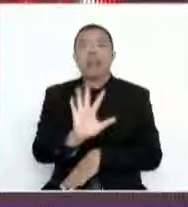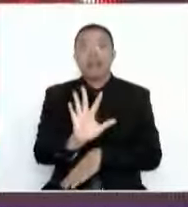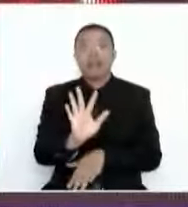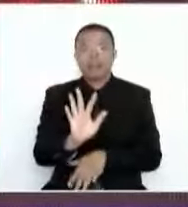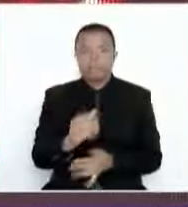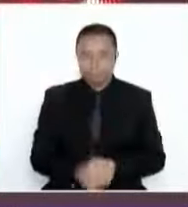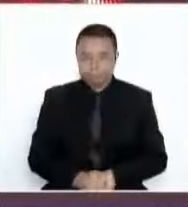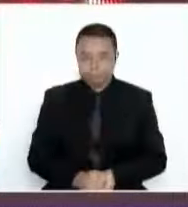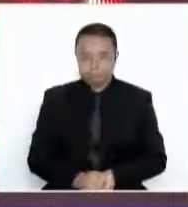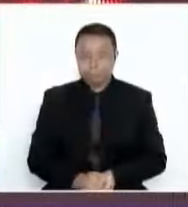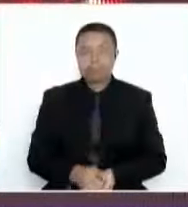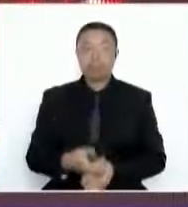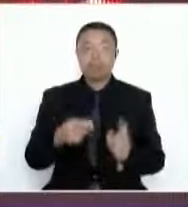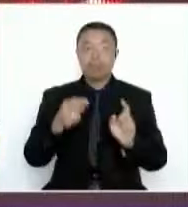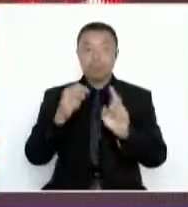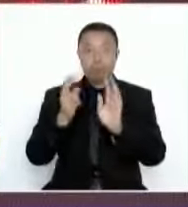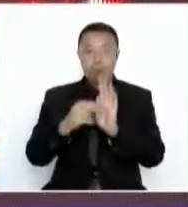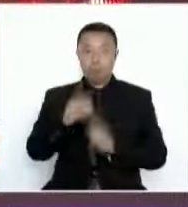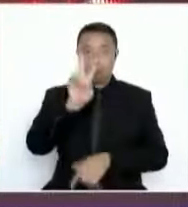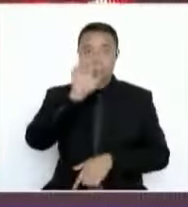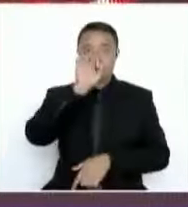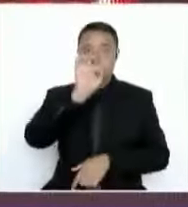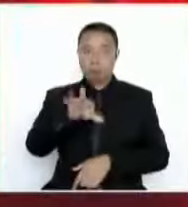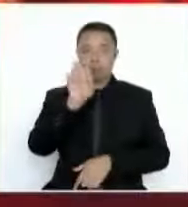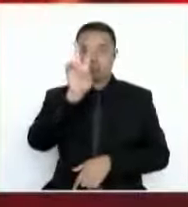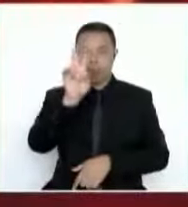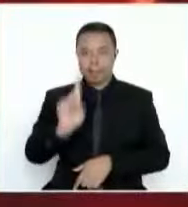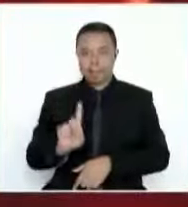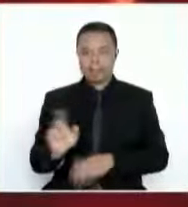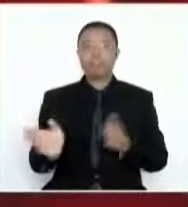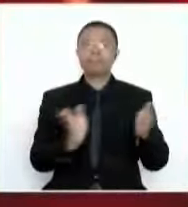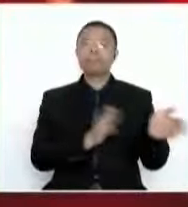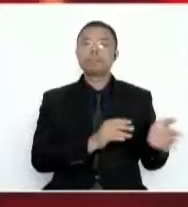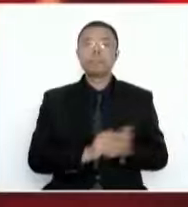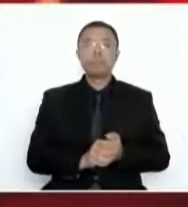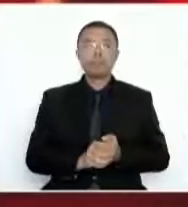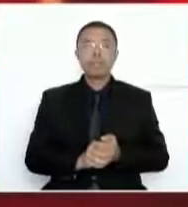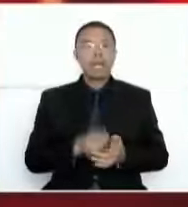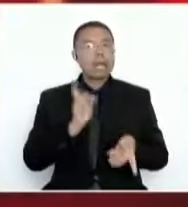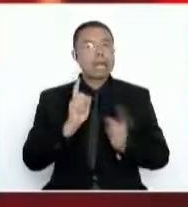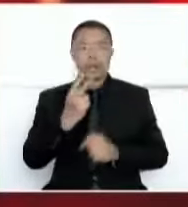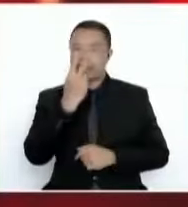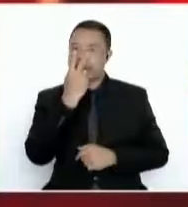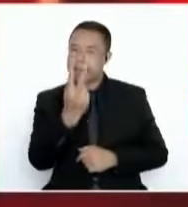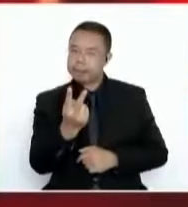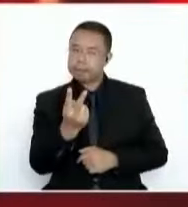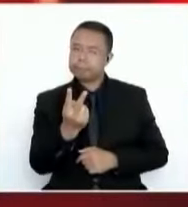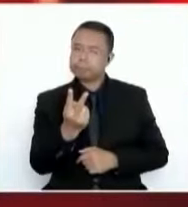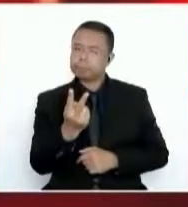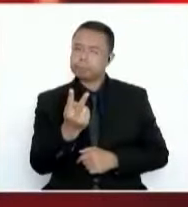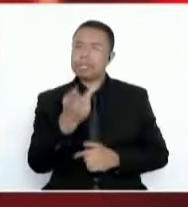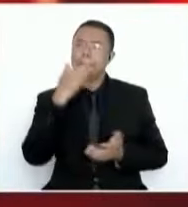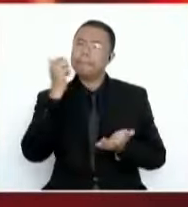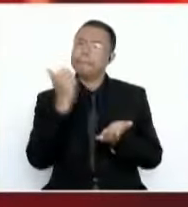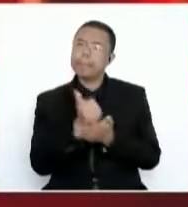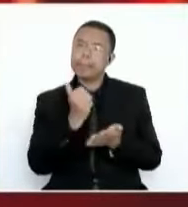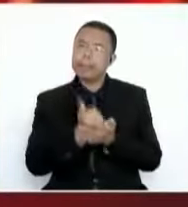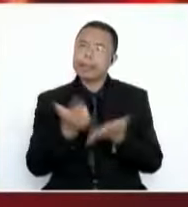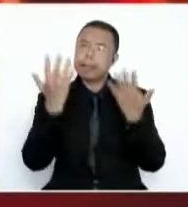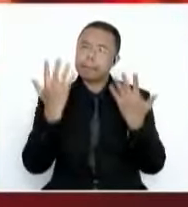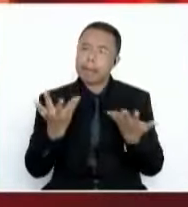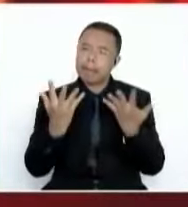silakan dijawab dalam waktu 2 menit baik kalau kita melihat yang terpenting itu adalah